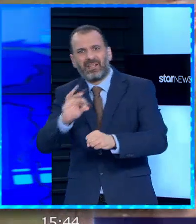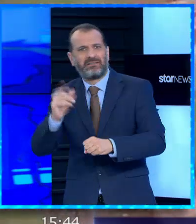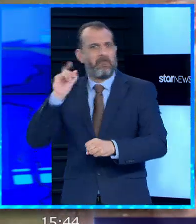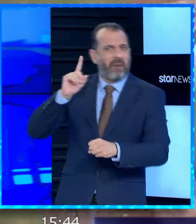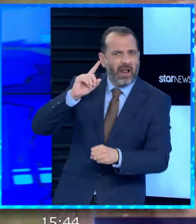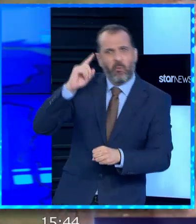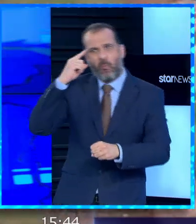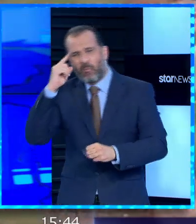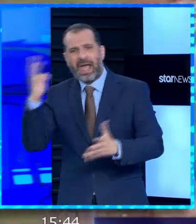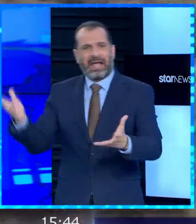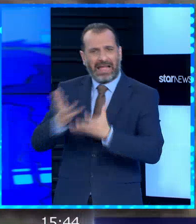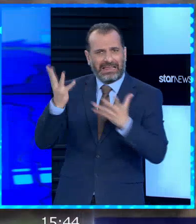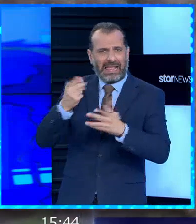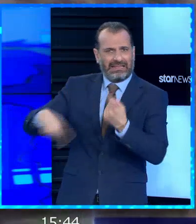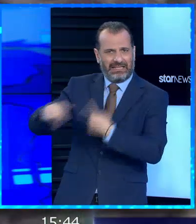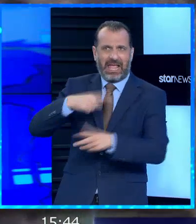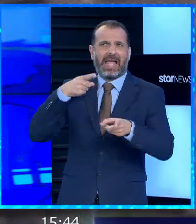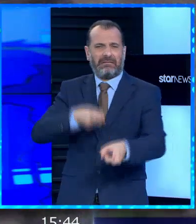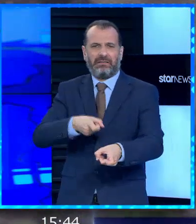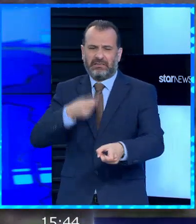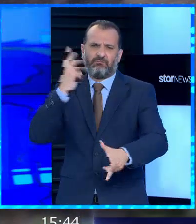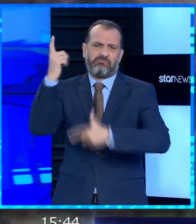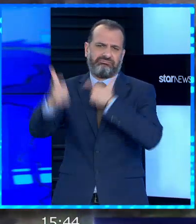την εντύπωση πως τα θύματα ήταν εγκληματίες.